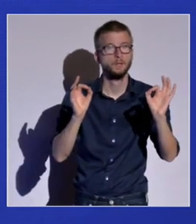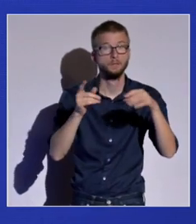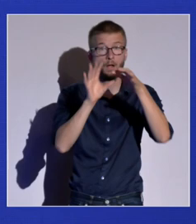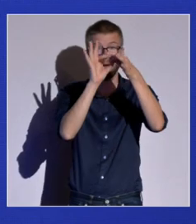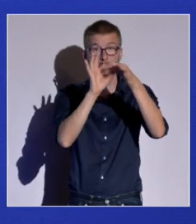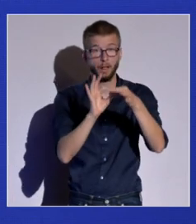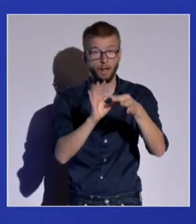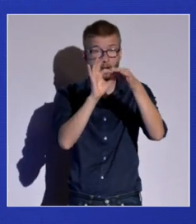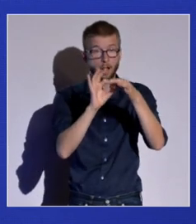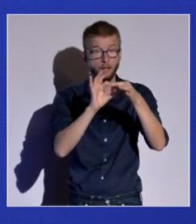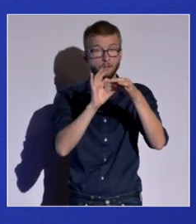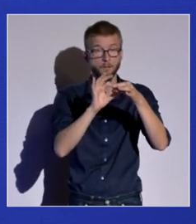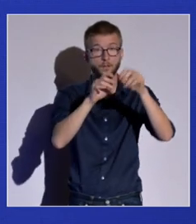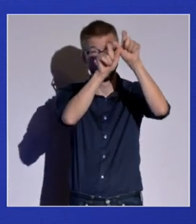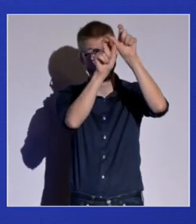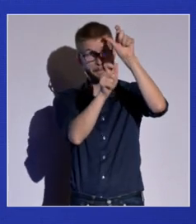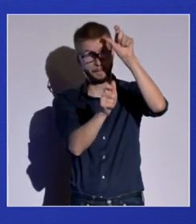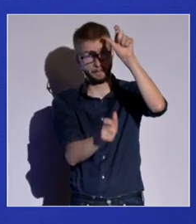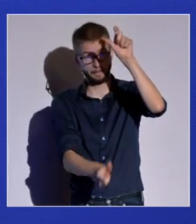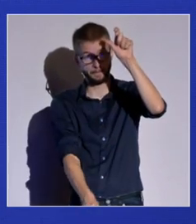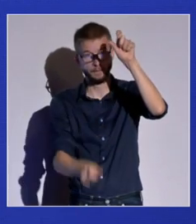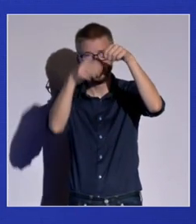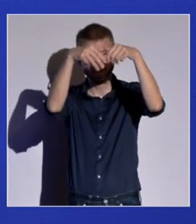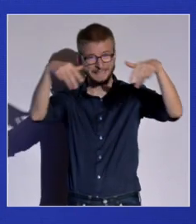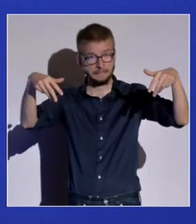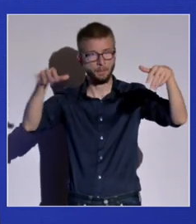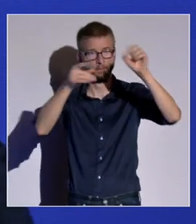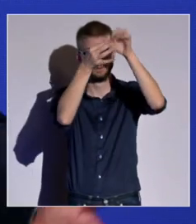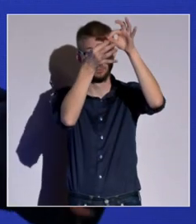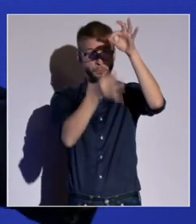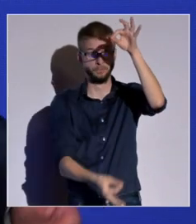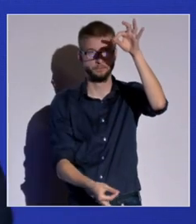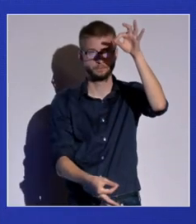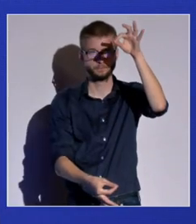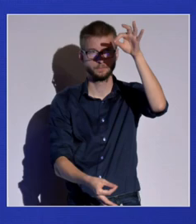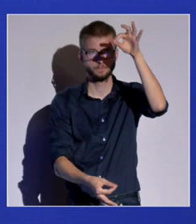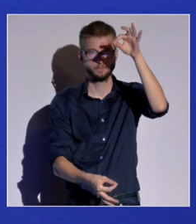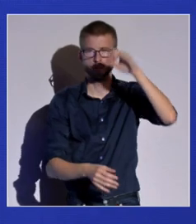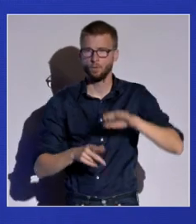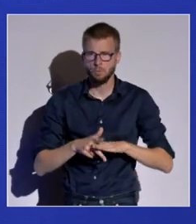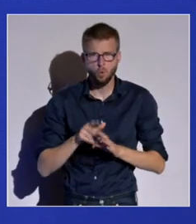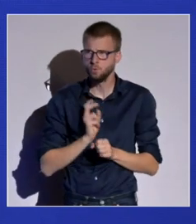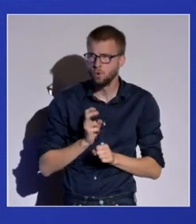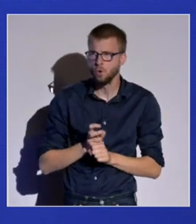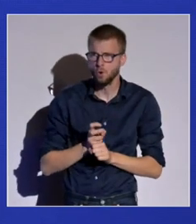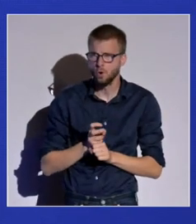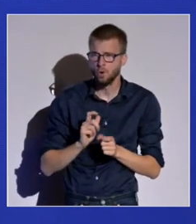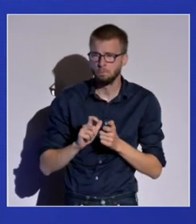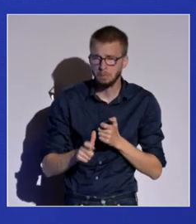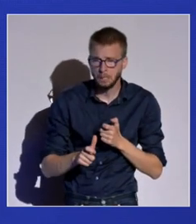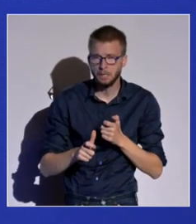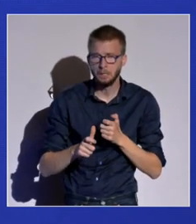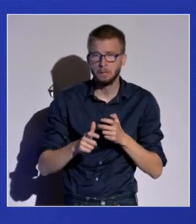vertical. C'est très difficile à porter au début, mais après, quand vous y êtes habitué, vous reproduisez ce